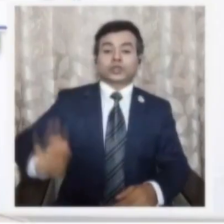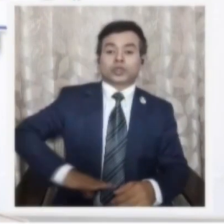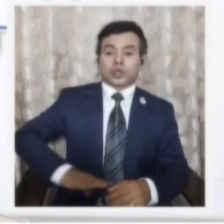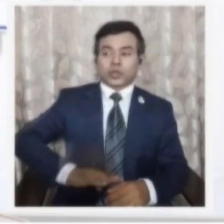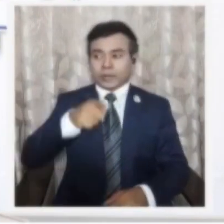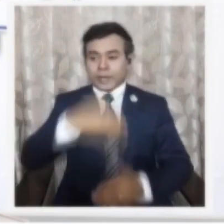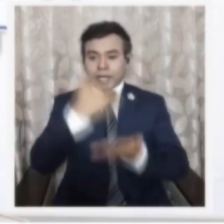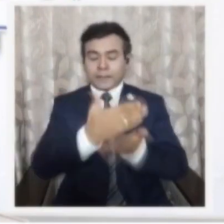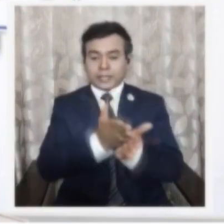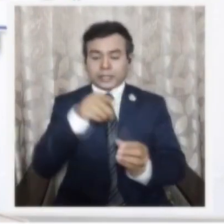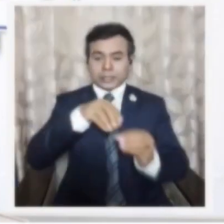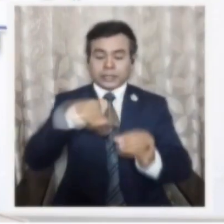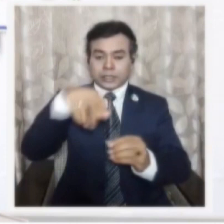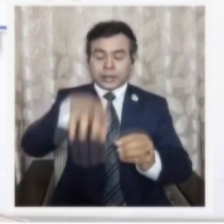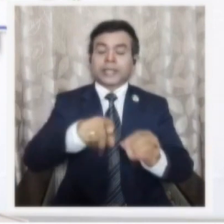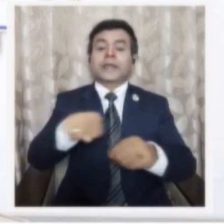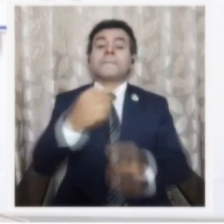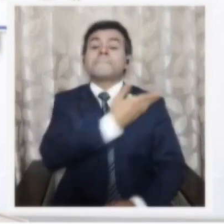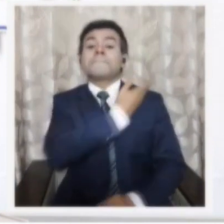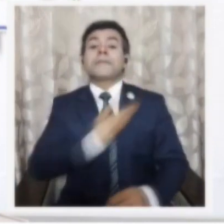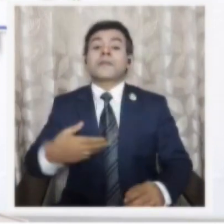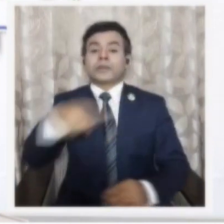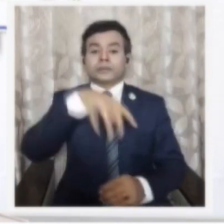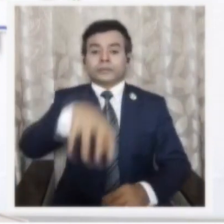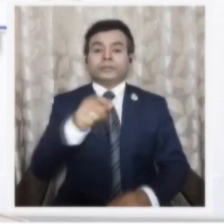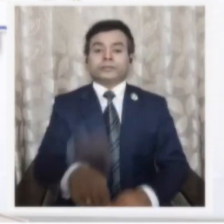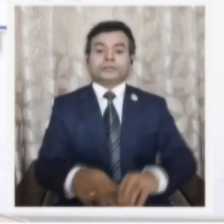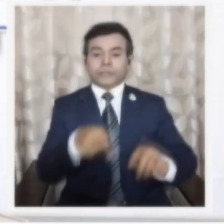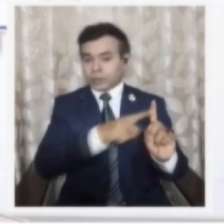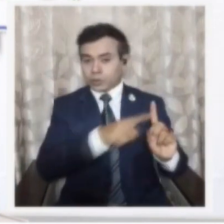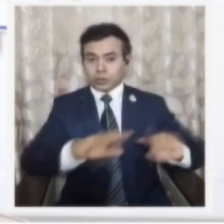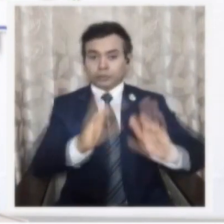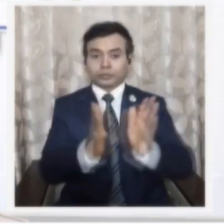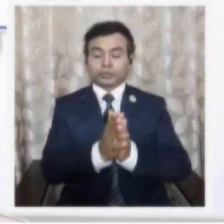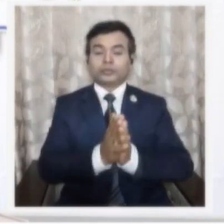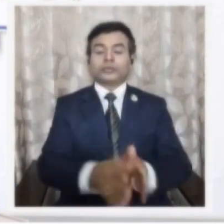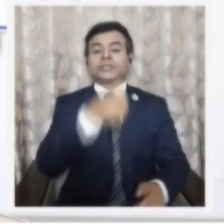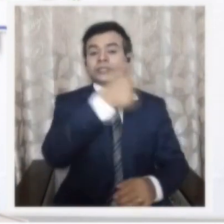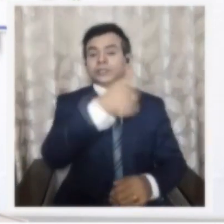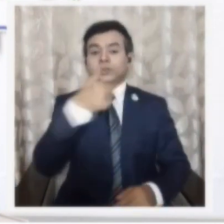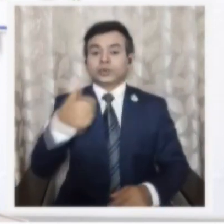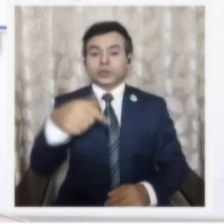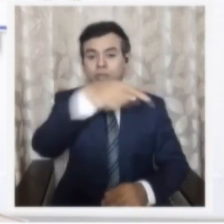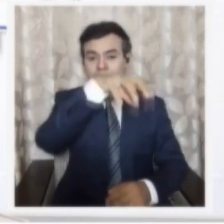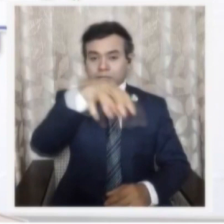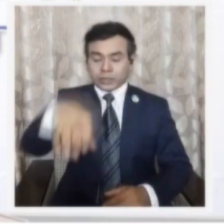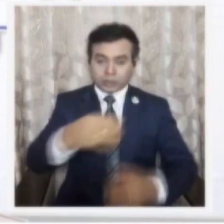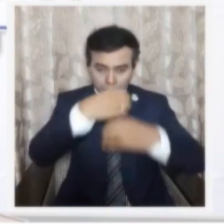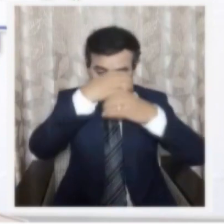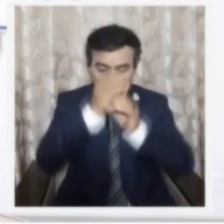আজ নতুন আরেকটি পরীক্ষাগার সংযোজিত হয়েছে, যেটা ঢাকার বাইরে চট্টগ্রাম ডিভিশনের ব্রাহ্মণবাড়িয়া জেলায়